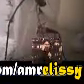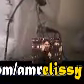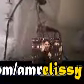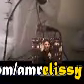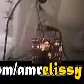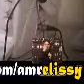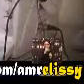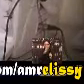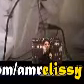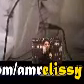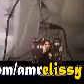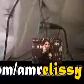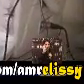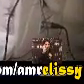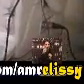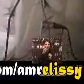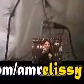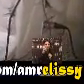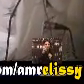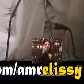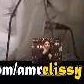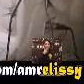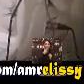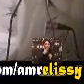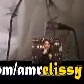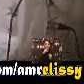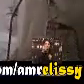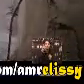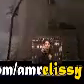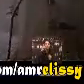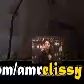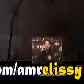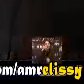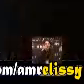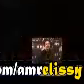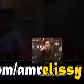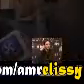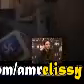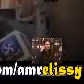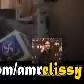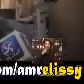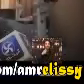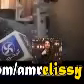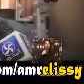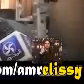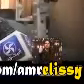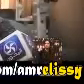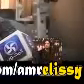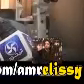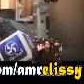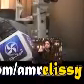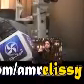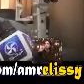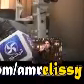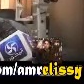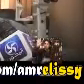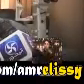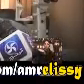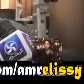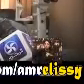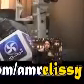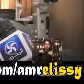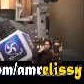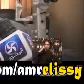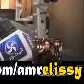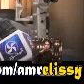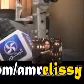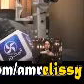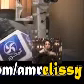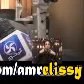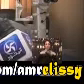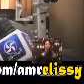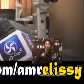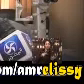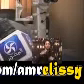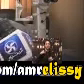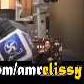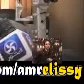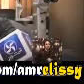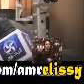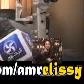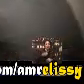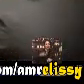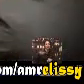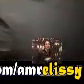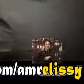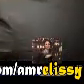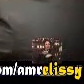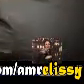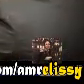4 عمليات، 3 عمليات مياه بيضاء ومياه زرقاء، وإحنا شرفنا طبعا في أي وقت إن إحنا مستمرين في التعاون المشترك بيننا وبين البرنامج واحد